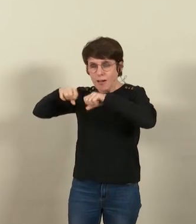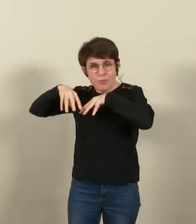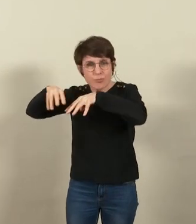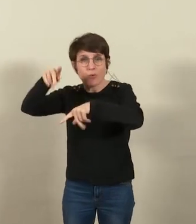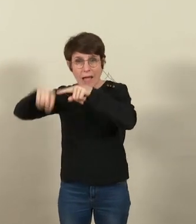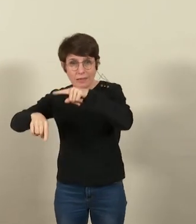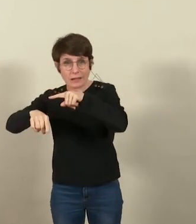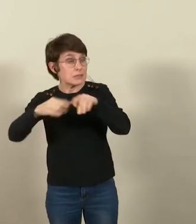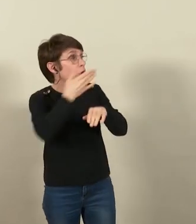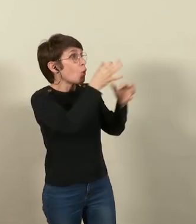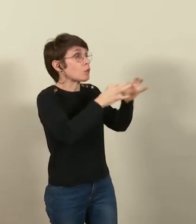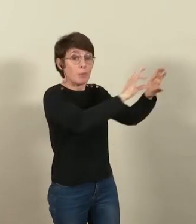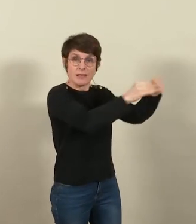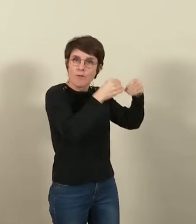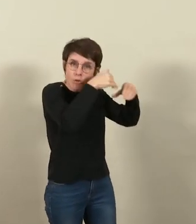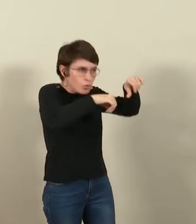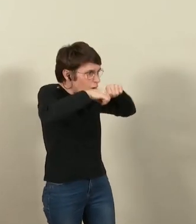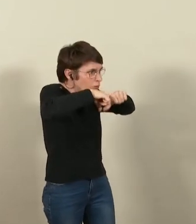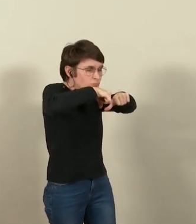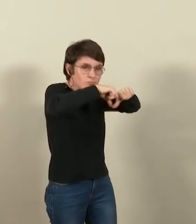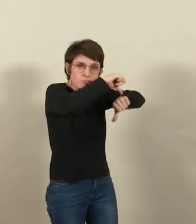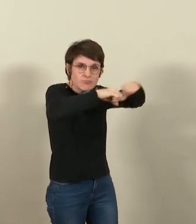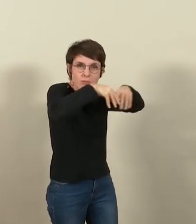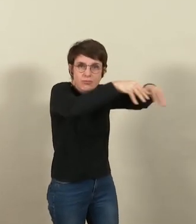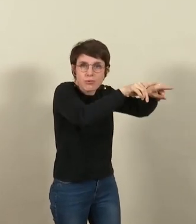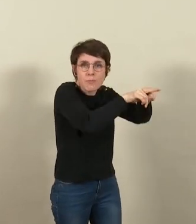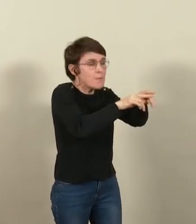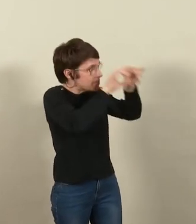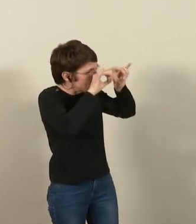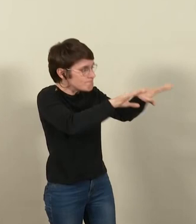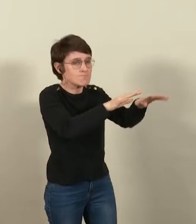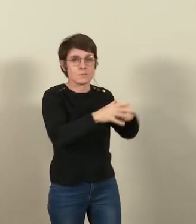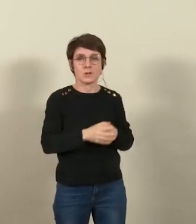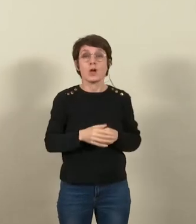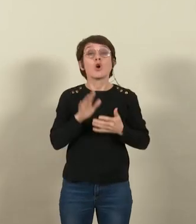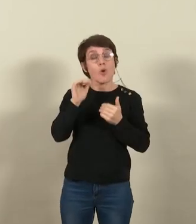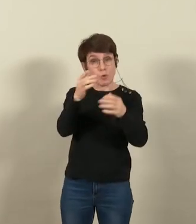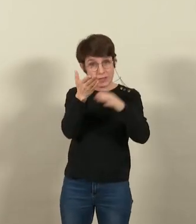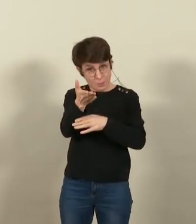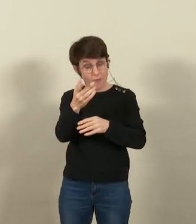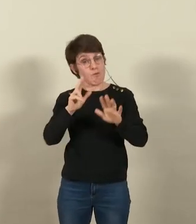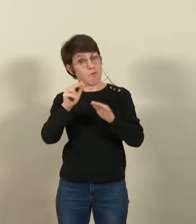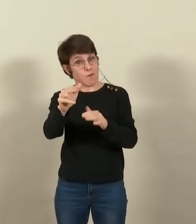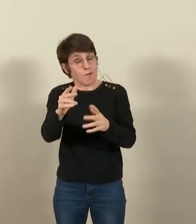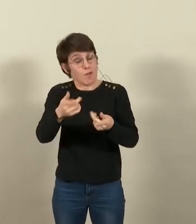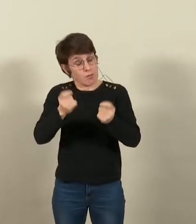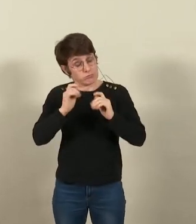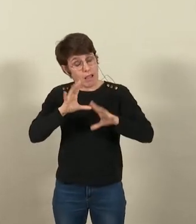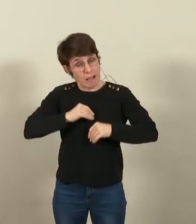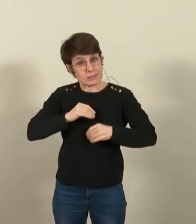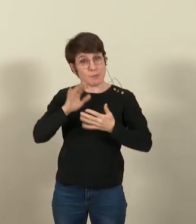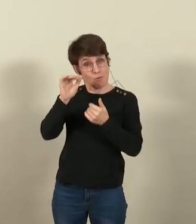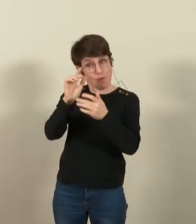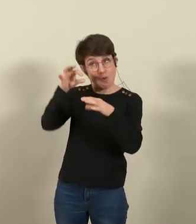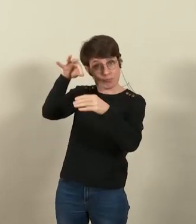France Monsieur le Premier Ministre nous espérons que vous prendrez en compte dans les plus BRFS délais nos propositions car il en va de la survie de nos AG ultri et nos